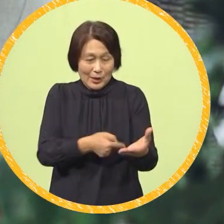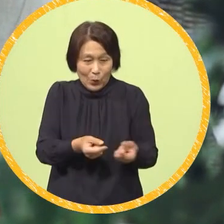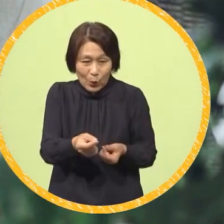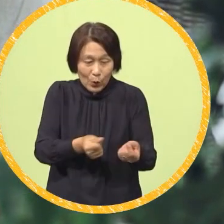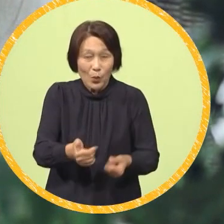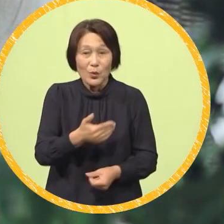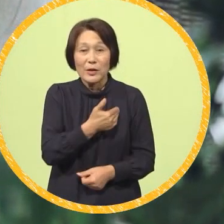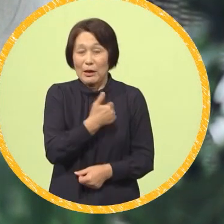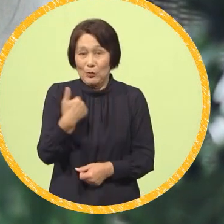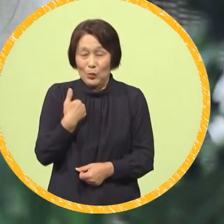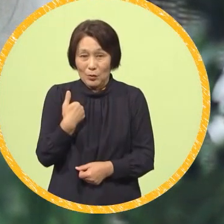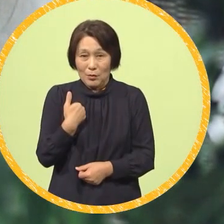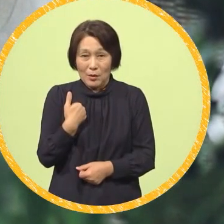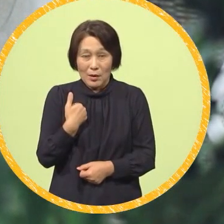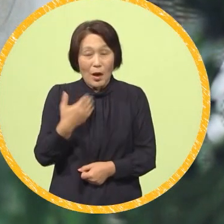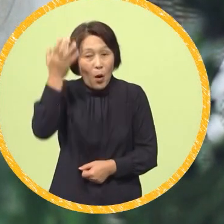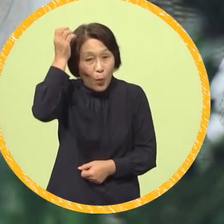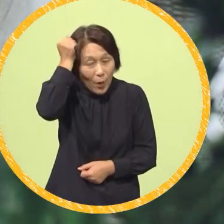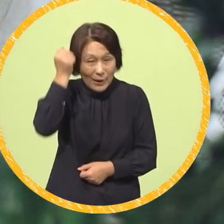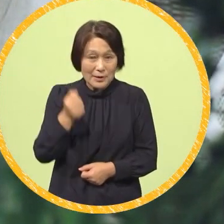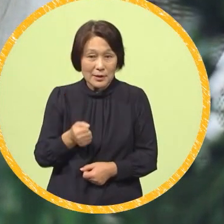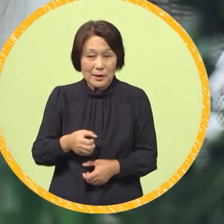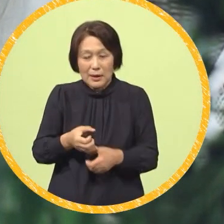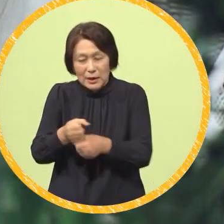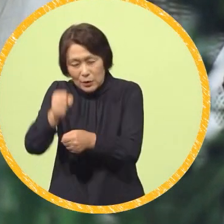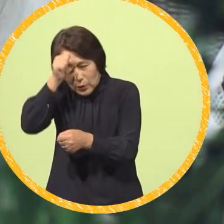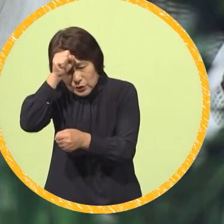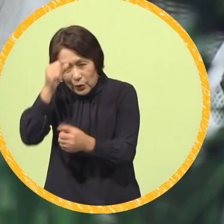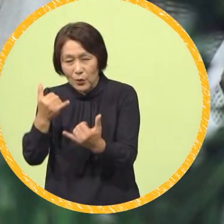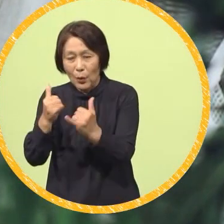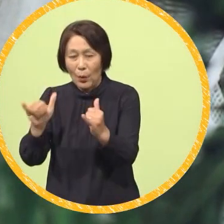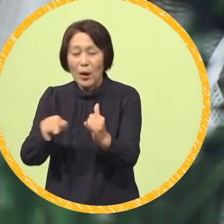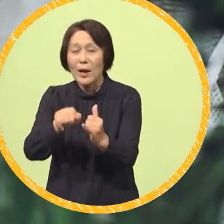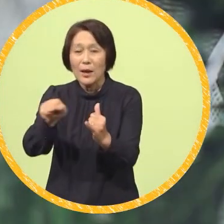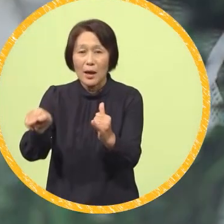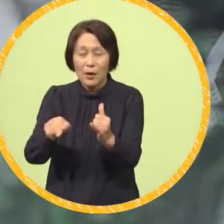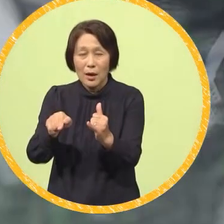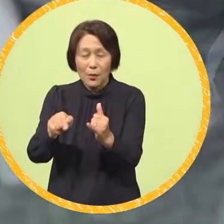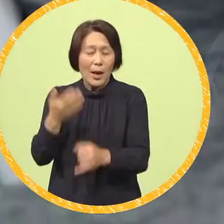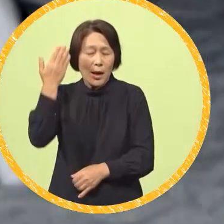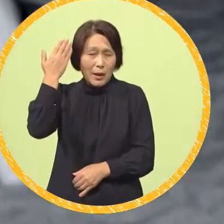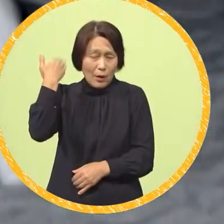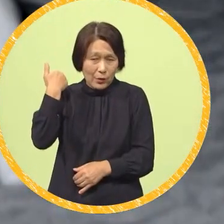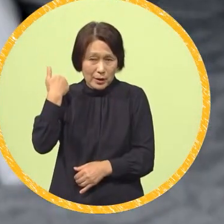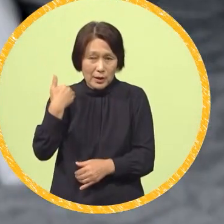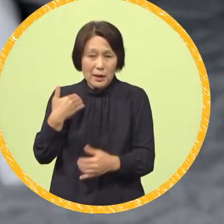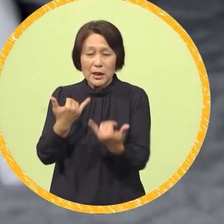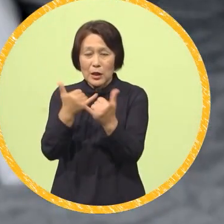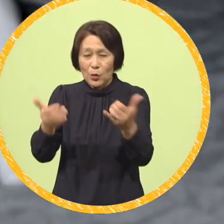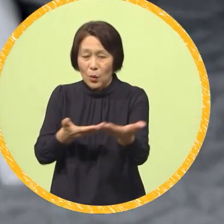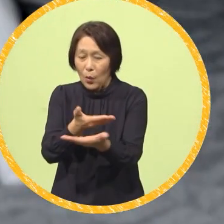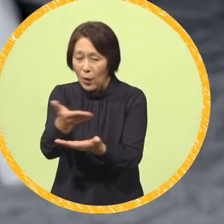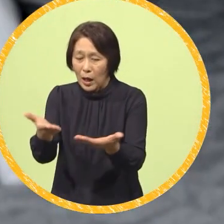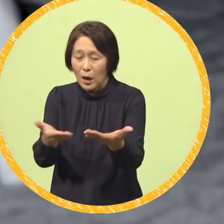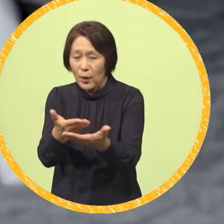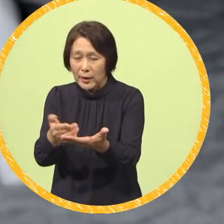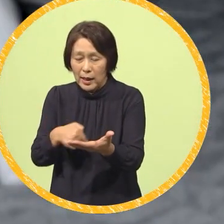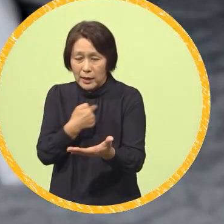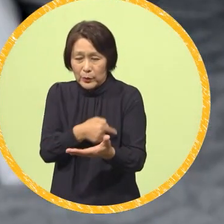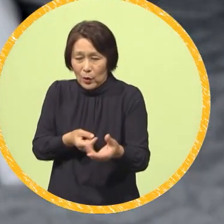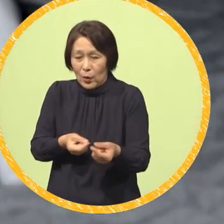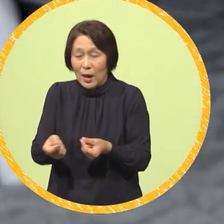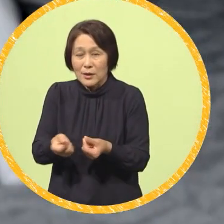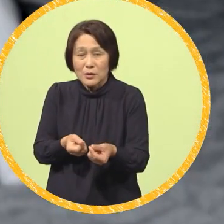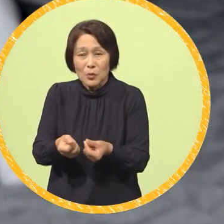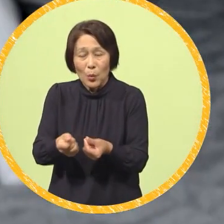ールすることを学習してるんですよね。依存症の患者さんたちの生い立ちを丁寧に追っていくと、人との関わりを通して自分の辛い感情